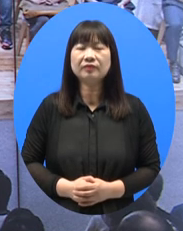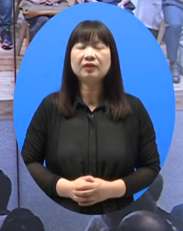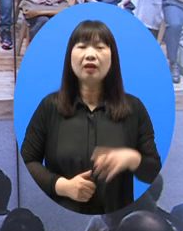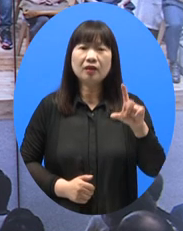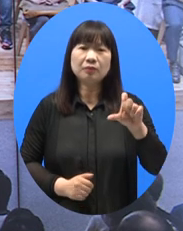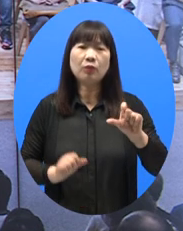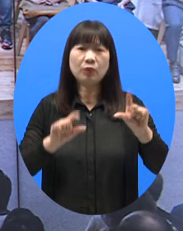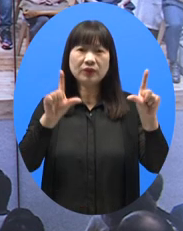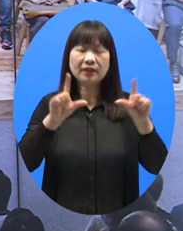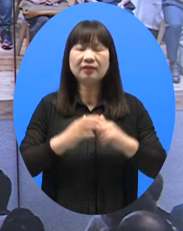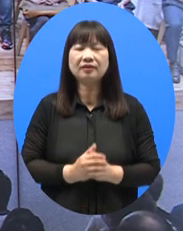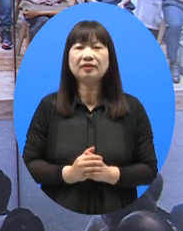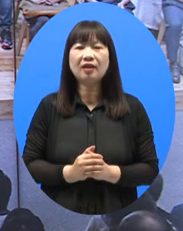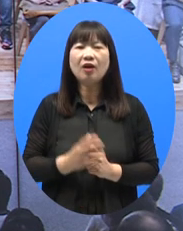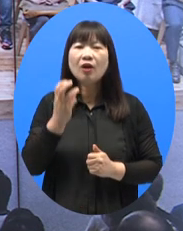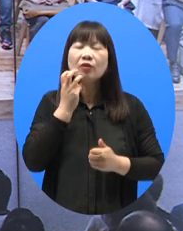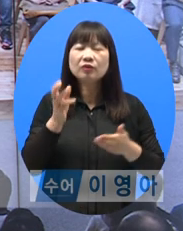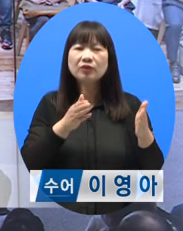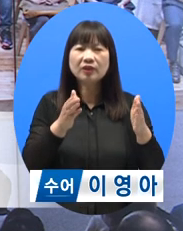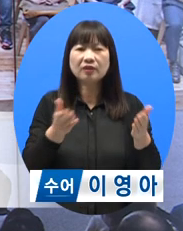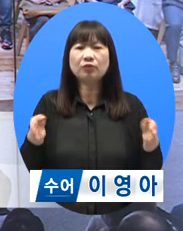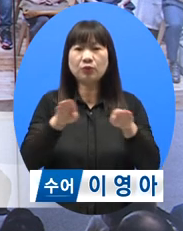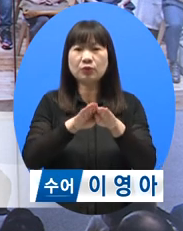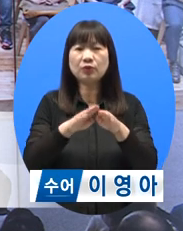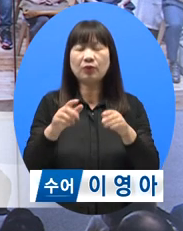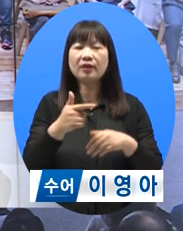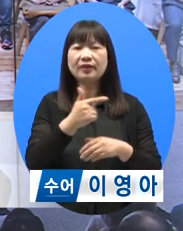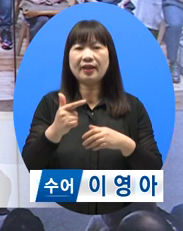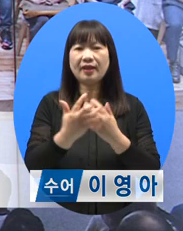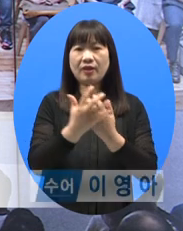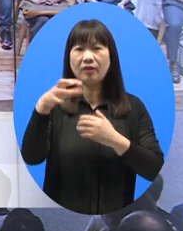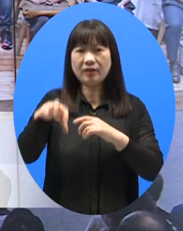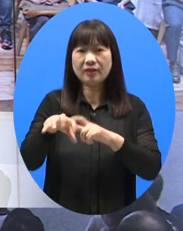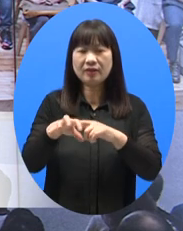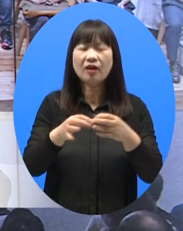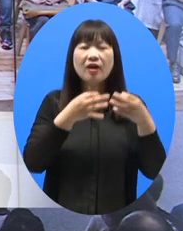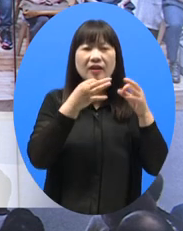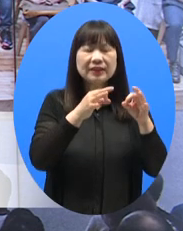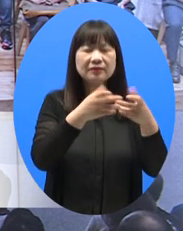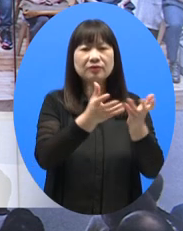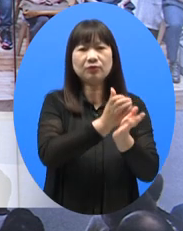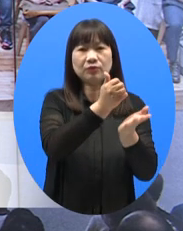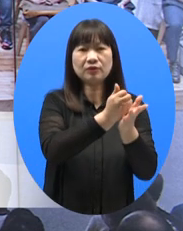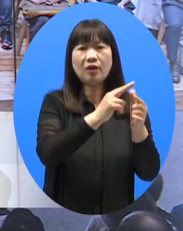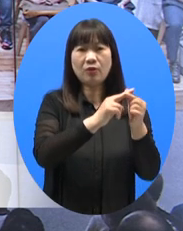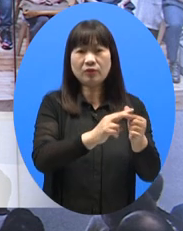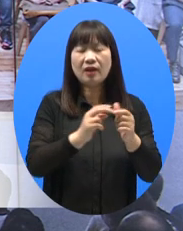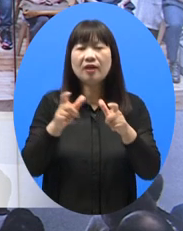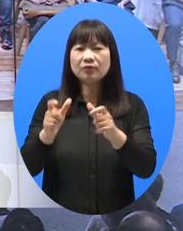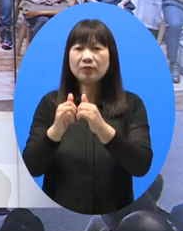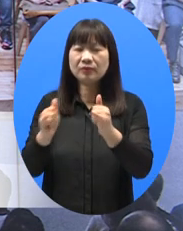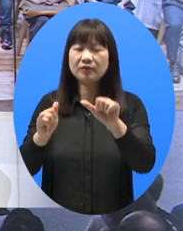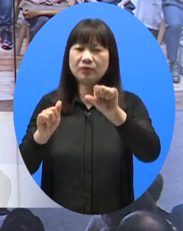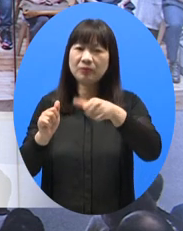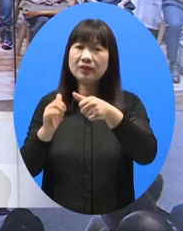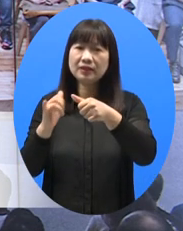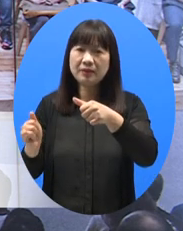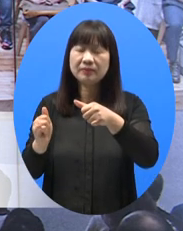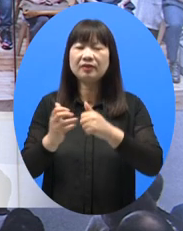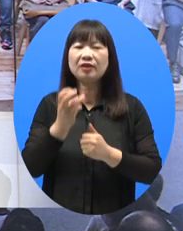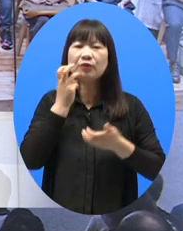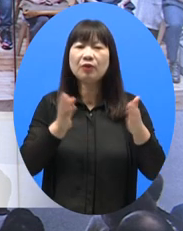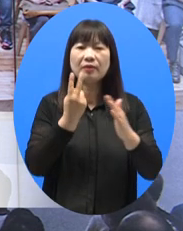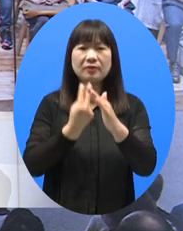지난 15일 경기도청 대강당에서 김동연 경기도지사와 도민 500여 명이 경기도의 비전과 운영 방향에 대해 대화를 나누는